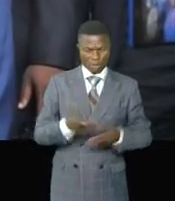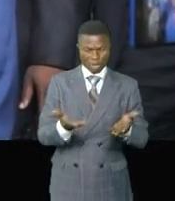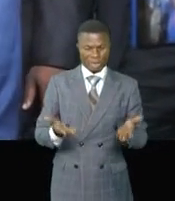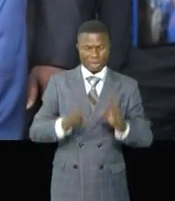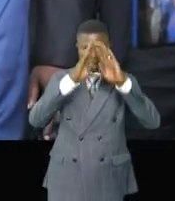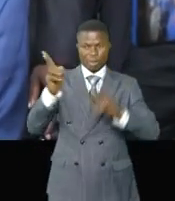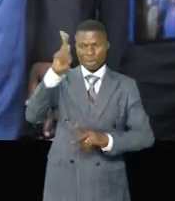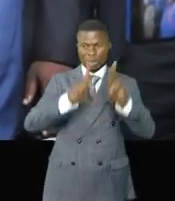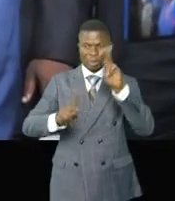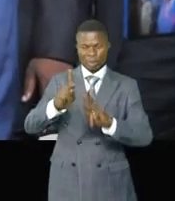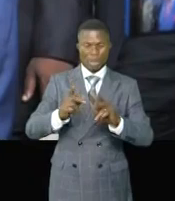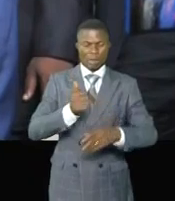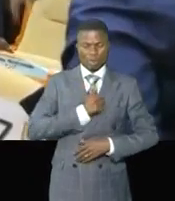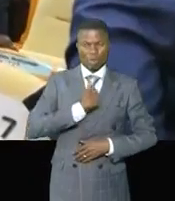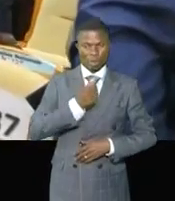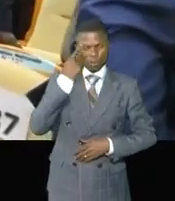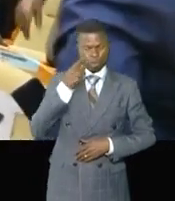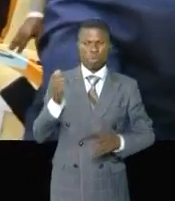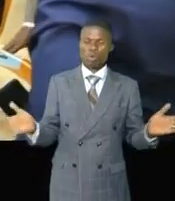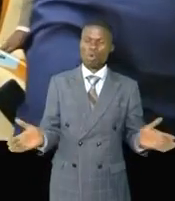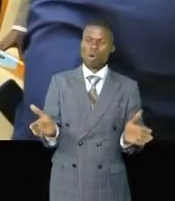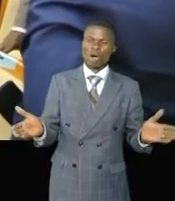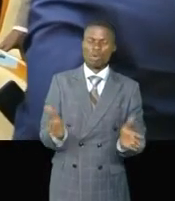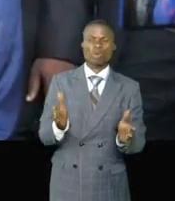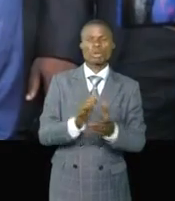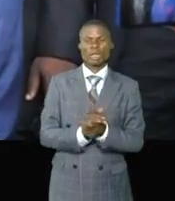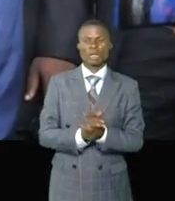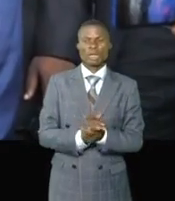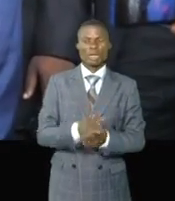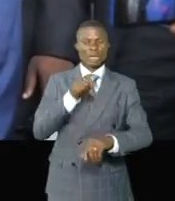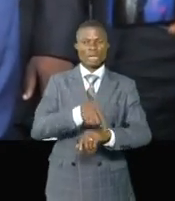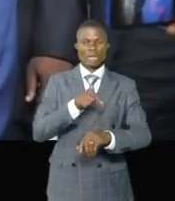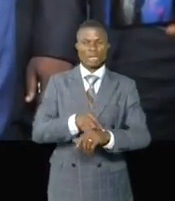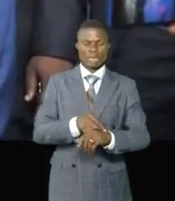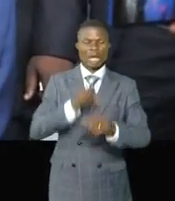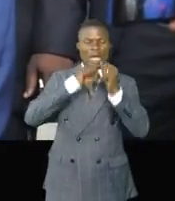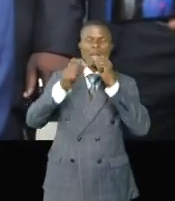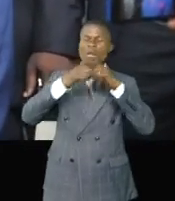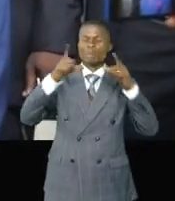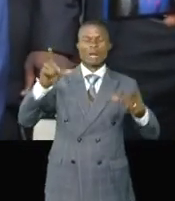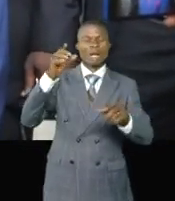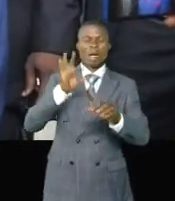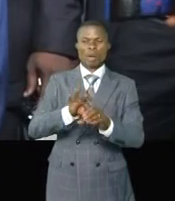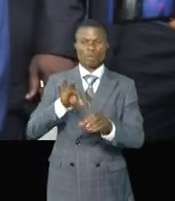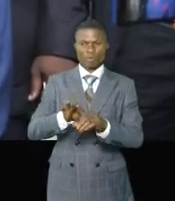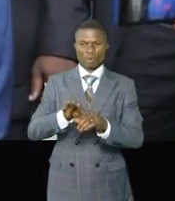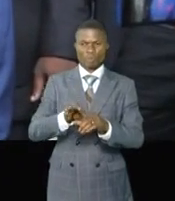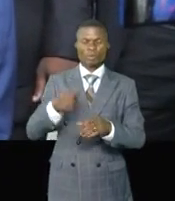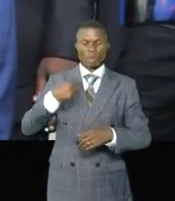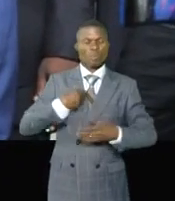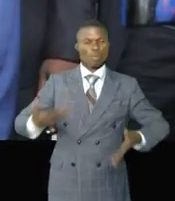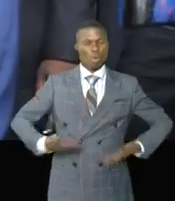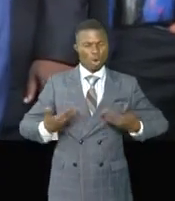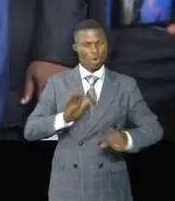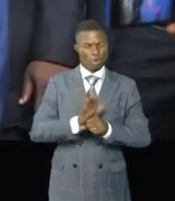à l'Assemblée nationale, justement en ce moment de grande campagne électorale. Et je suis content de voir